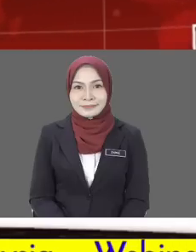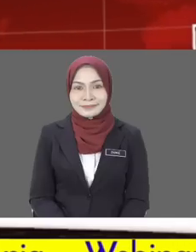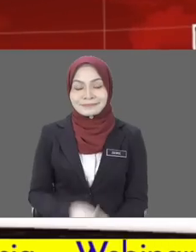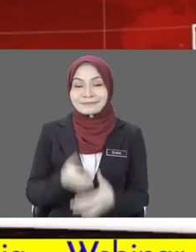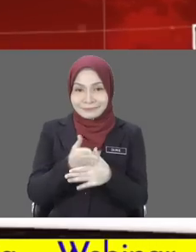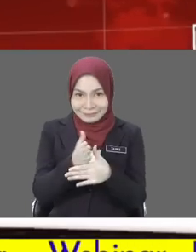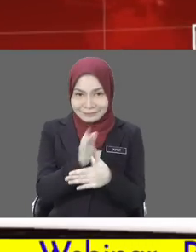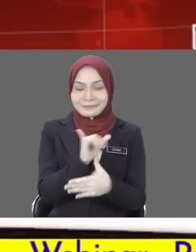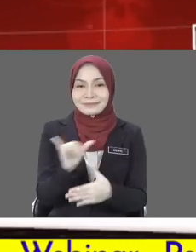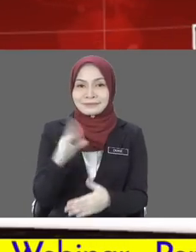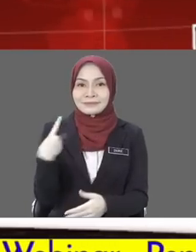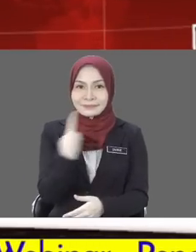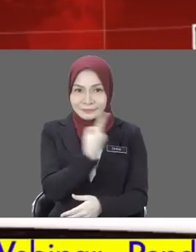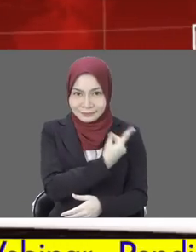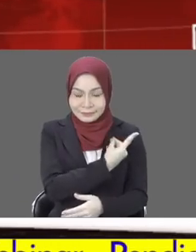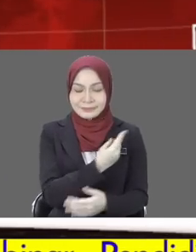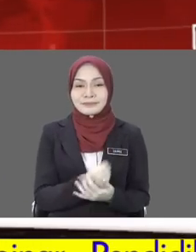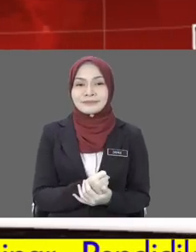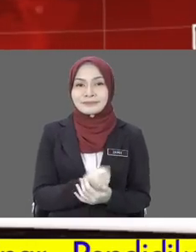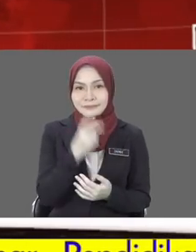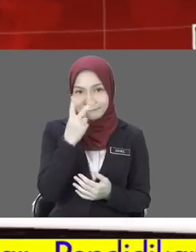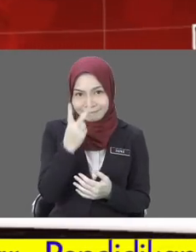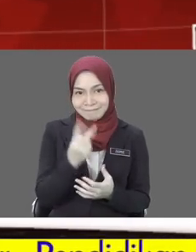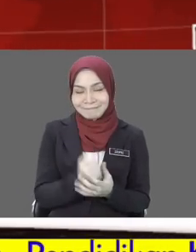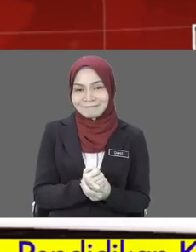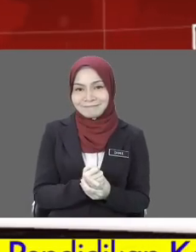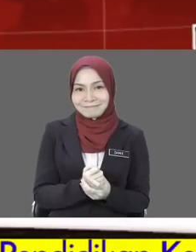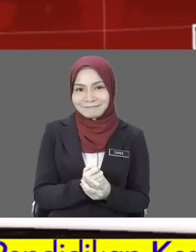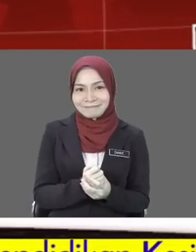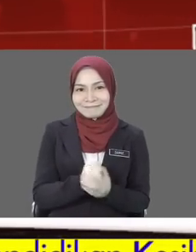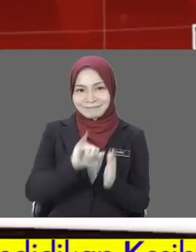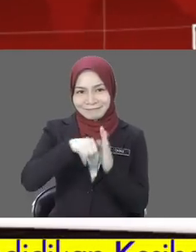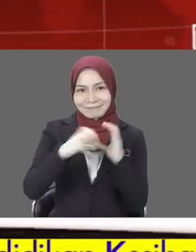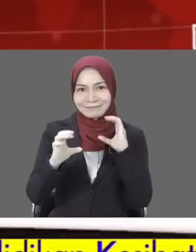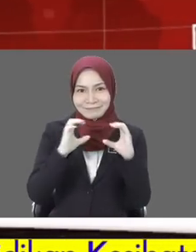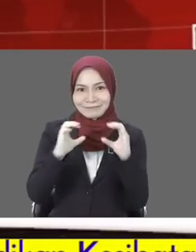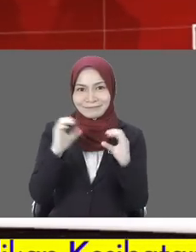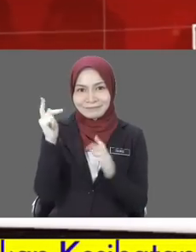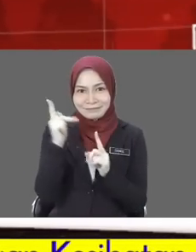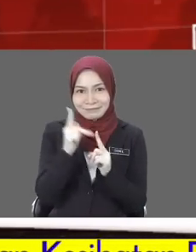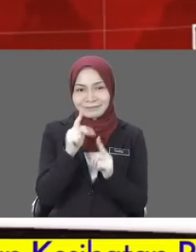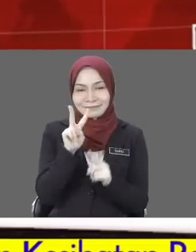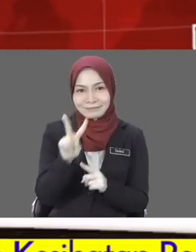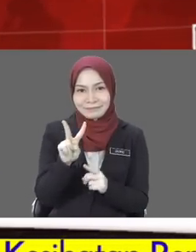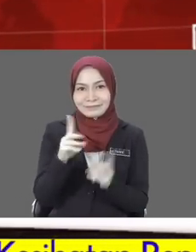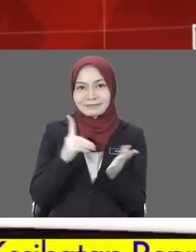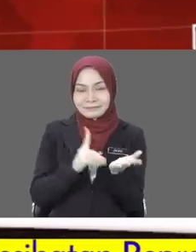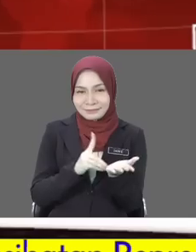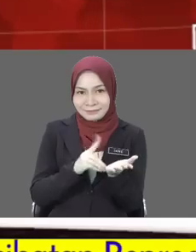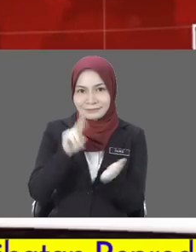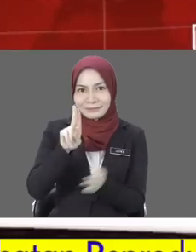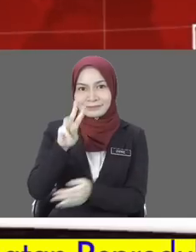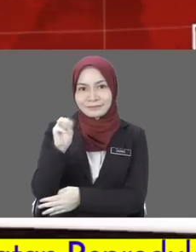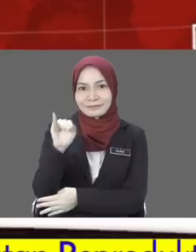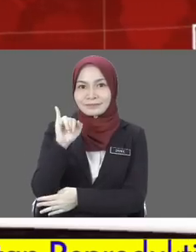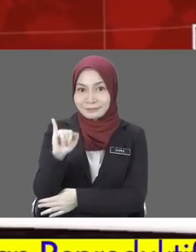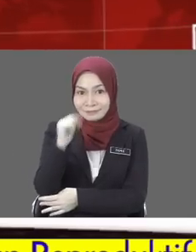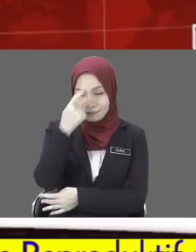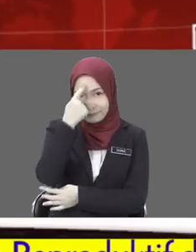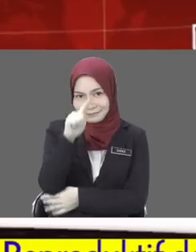seterusnya kita beralih kepada panel kita yang kedua yang berusaha dokter Umi Habibah binti Abdul Rani untuk